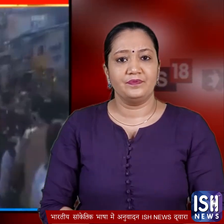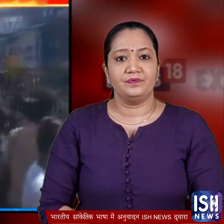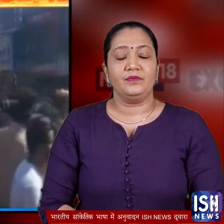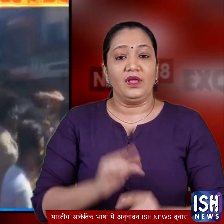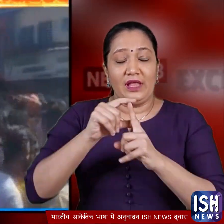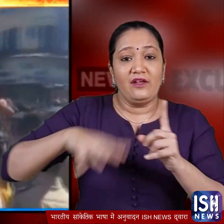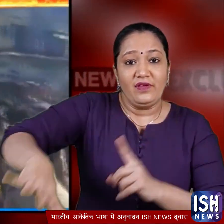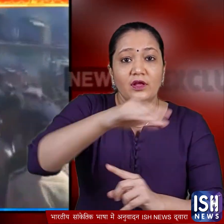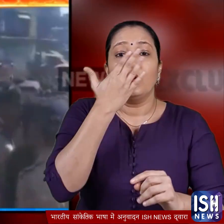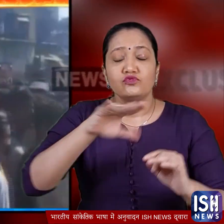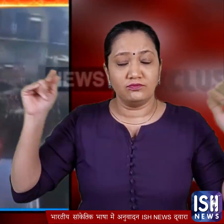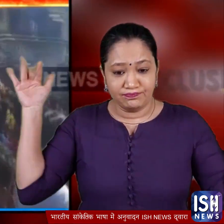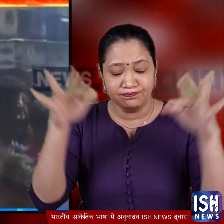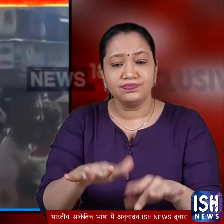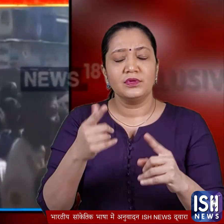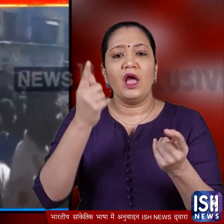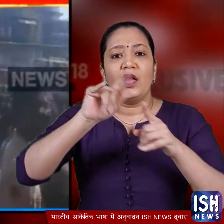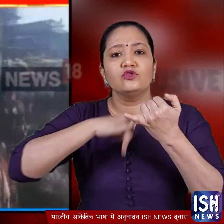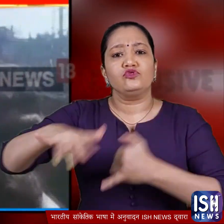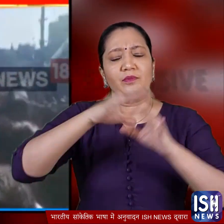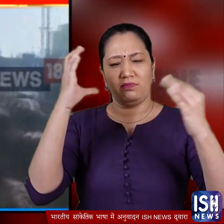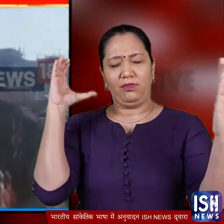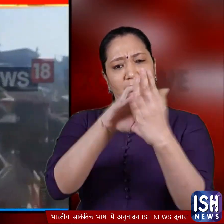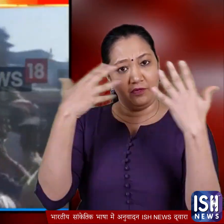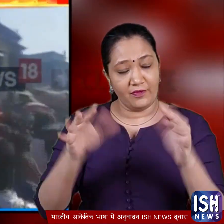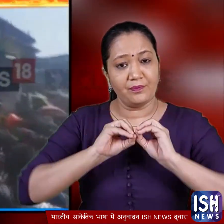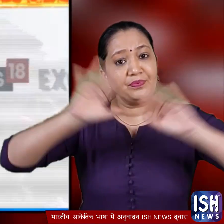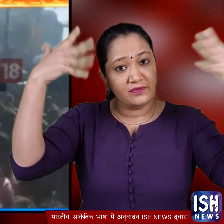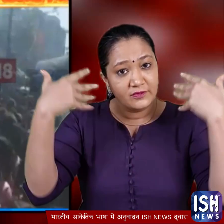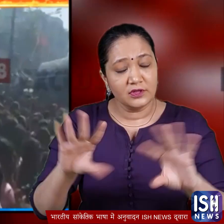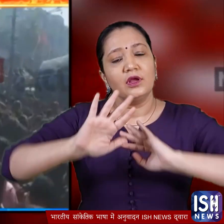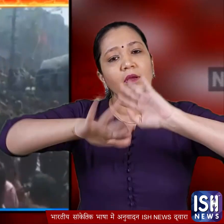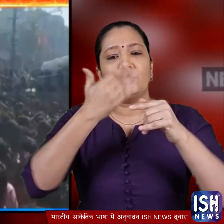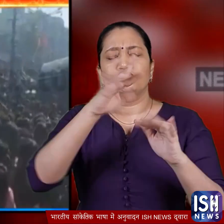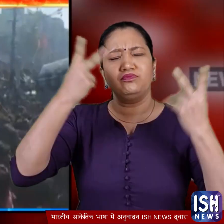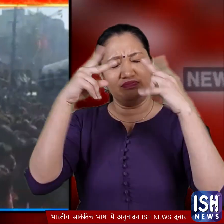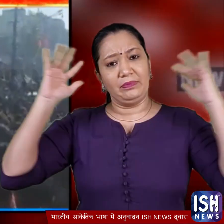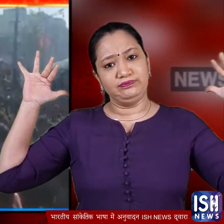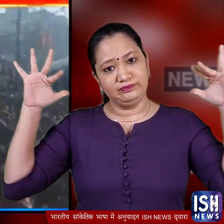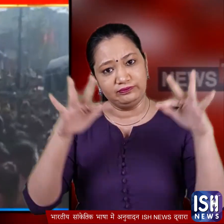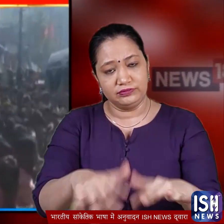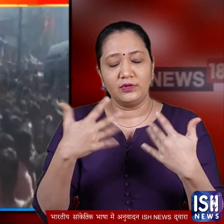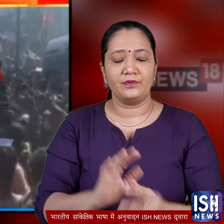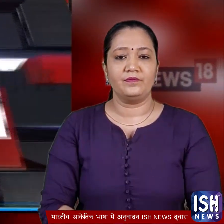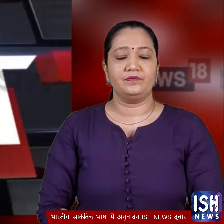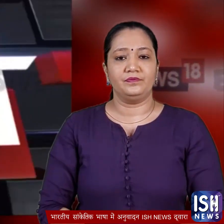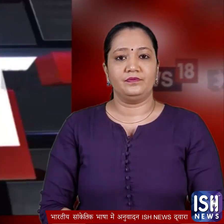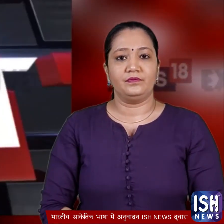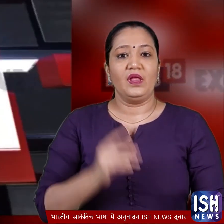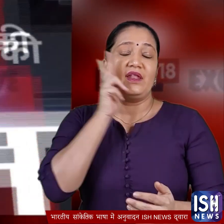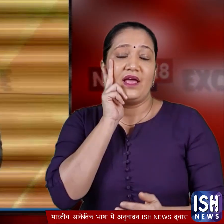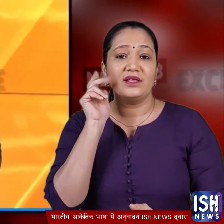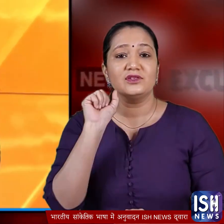तैयार हैं। बताया गया कि धारावी में छात्रों को बुलाने के लिए एक सोशल मीडिया पोस्ट का सहारा लिया गया, जिसके बाद सैकड़ों बच्चे प्रदर्शन के लिए वहां इकट्ठा